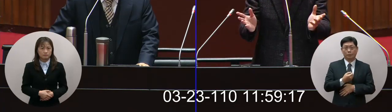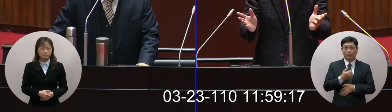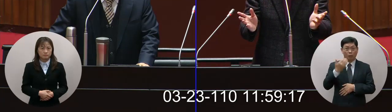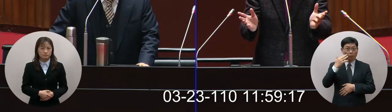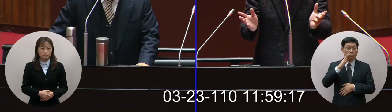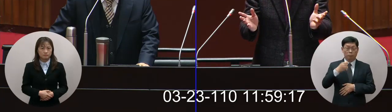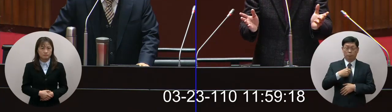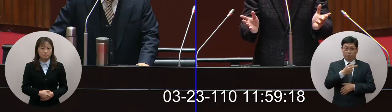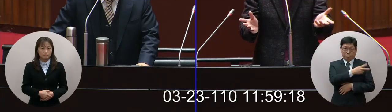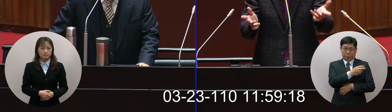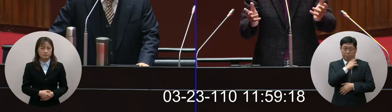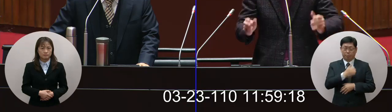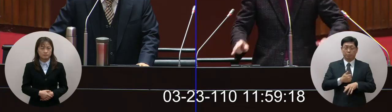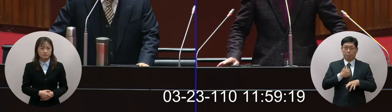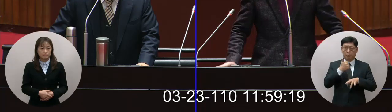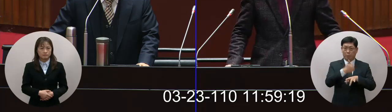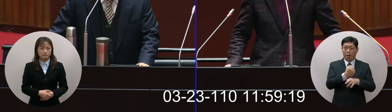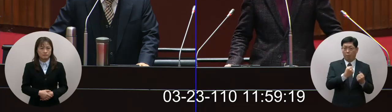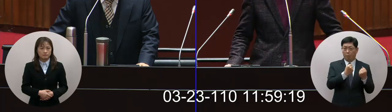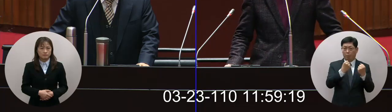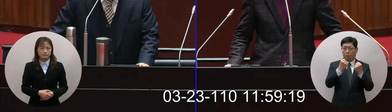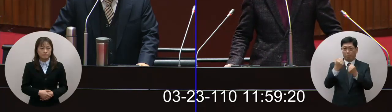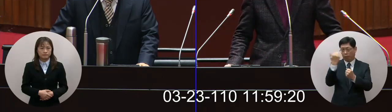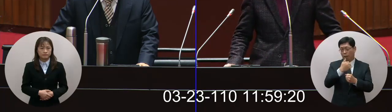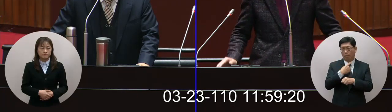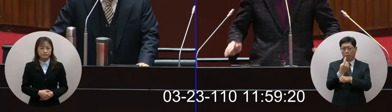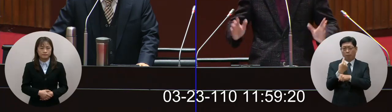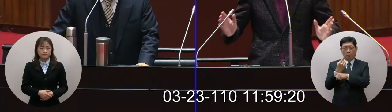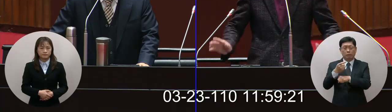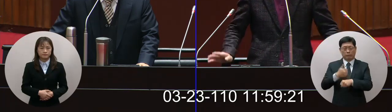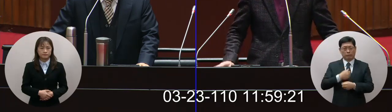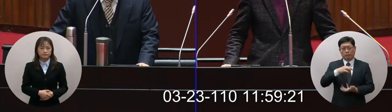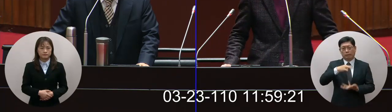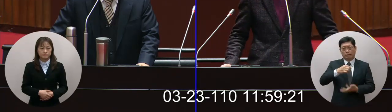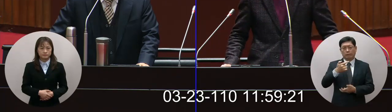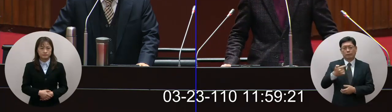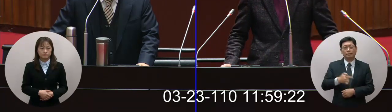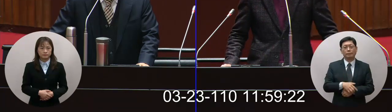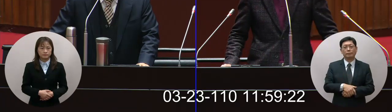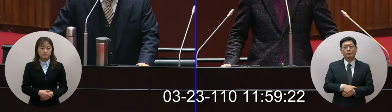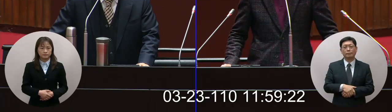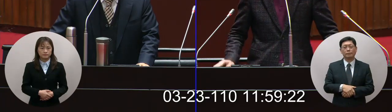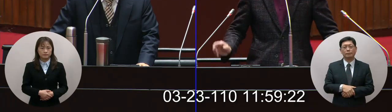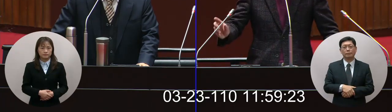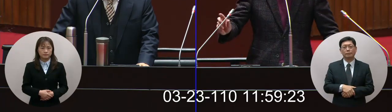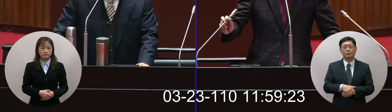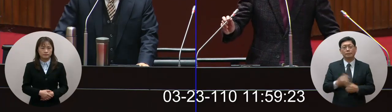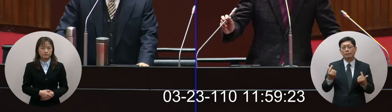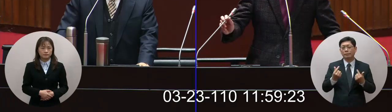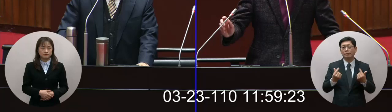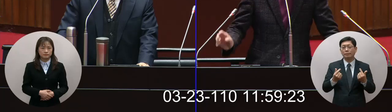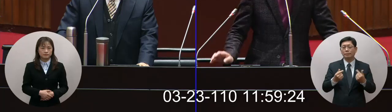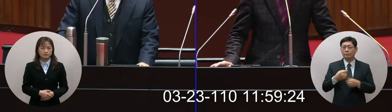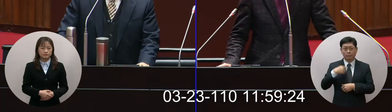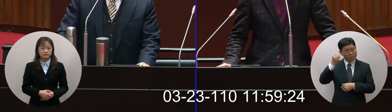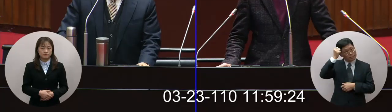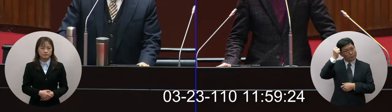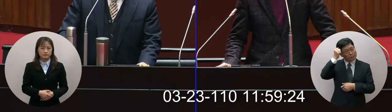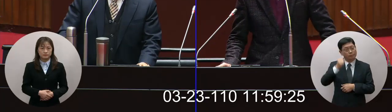勤一次的时候，家人的担心啊，那是没有办法形容的。就好像记